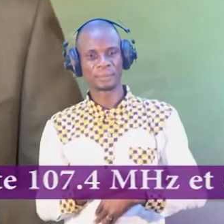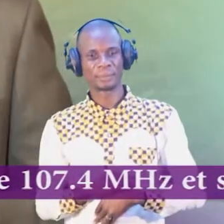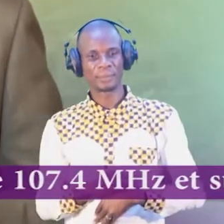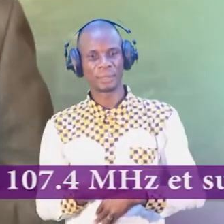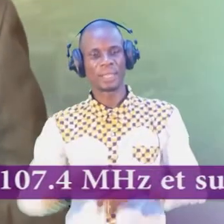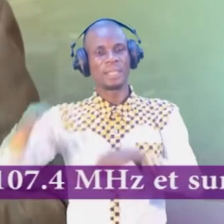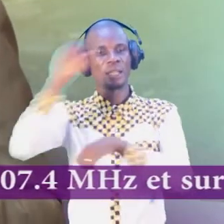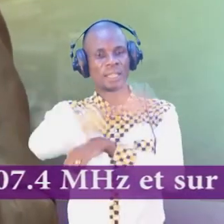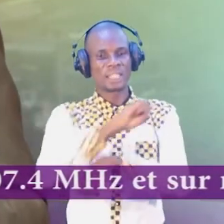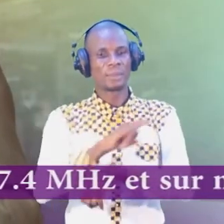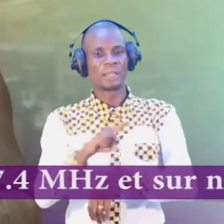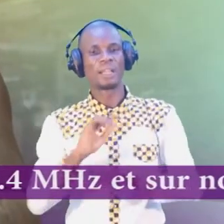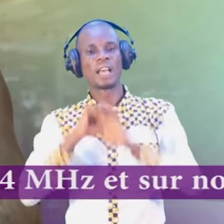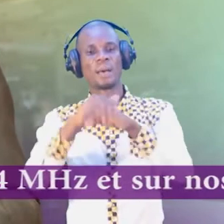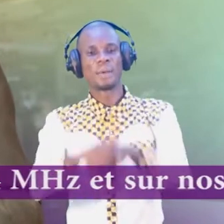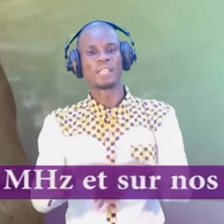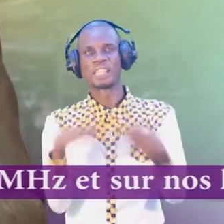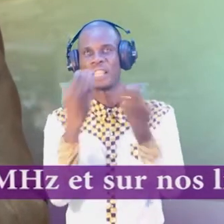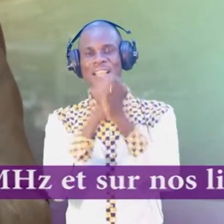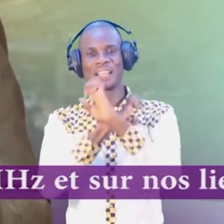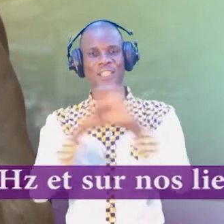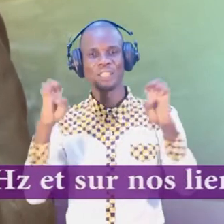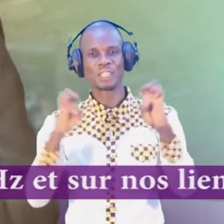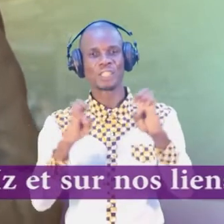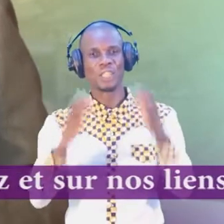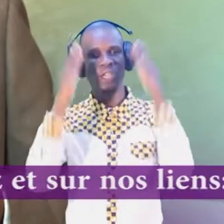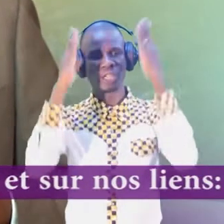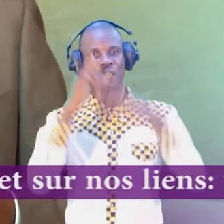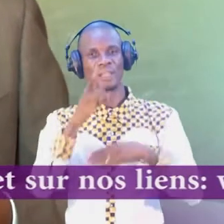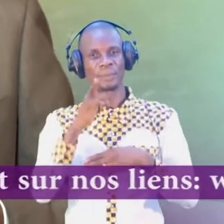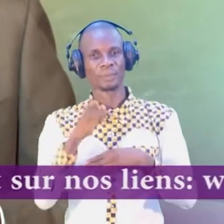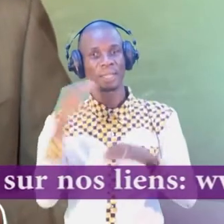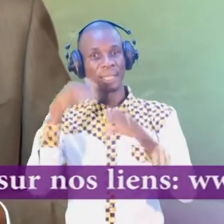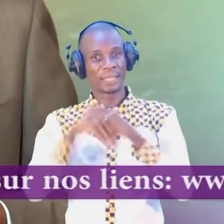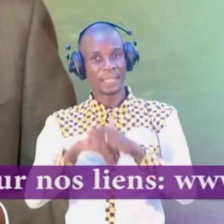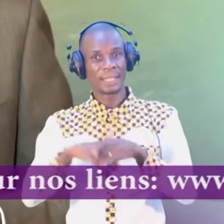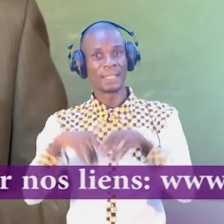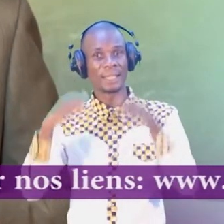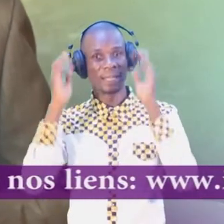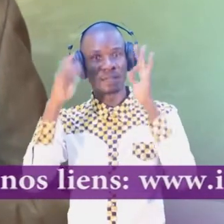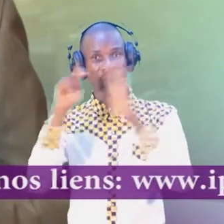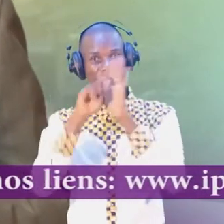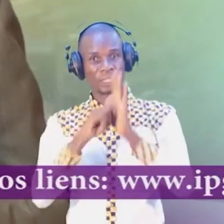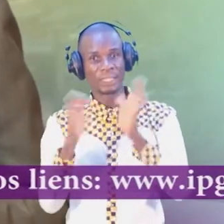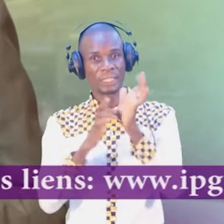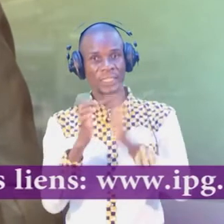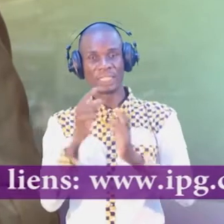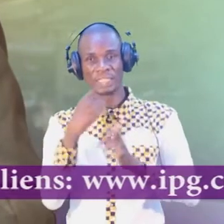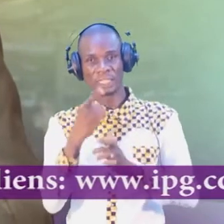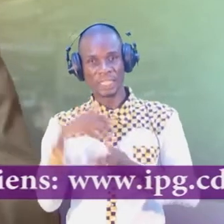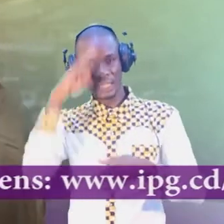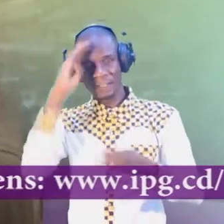Le sabbat. Sabbat ezali ya nani? Le sabbat. Sabbat ezali ya Yahweh nzambe na